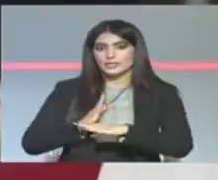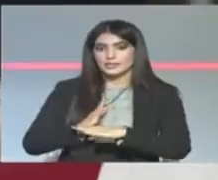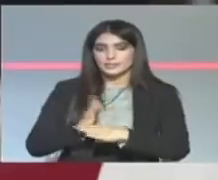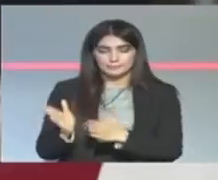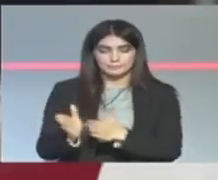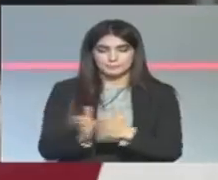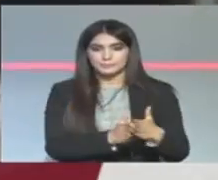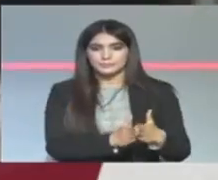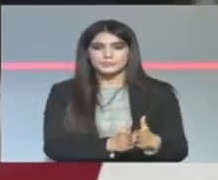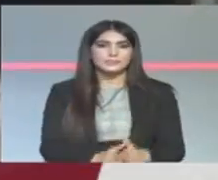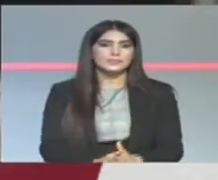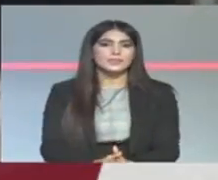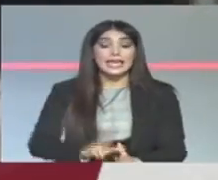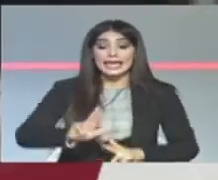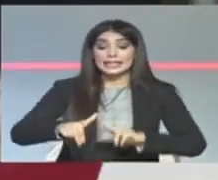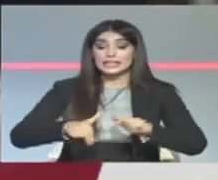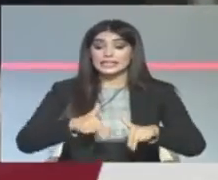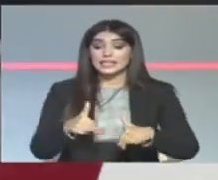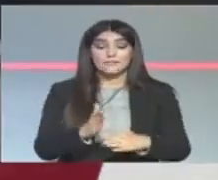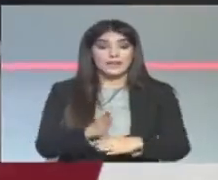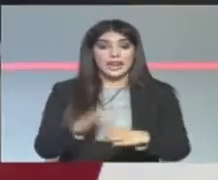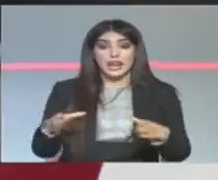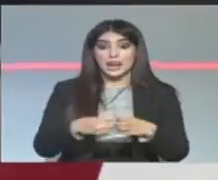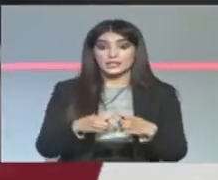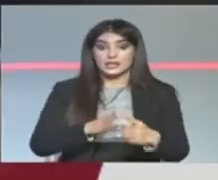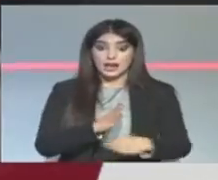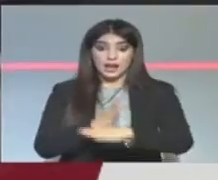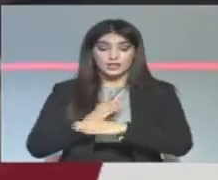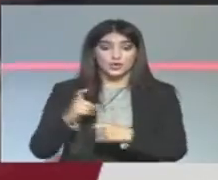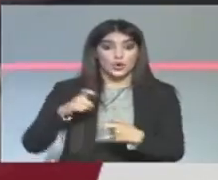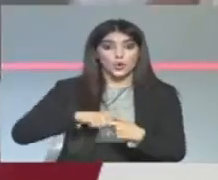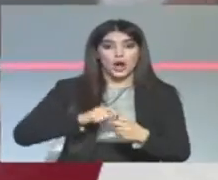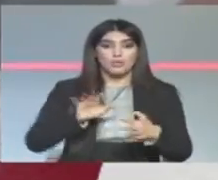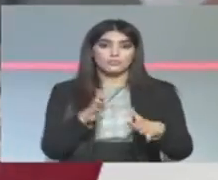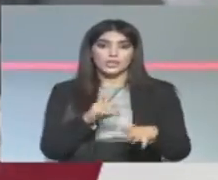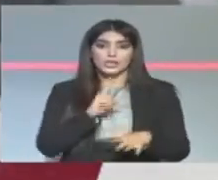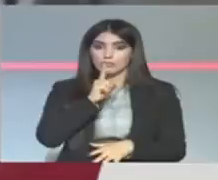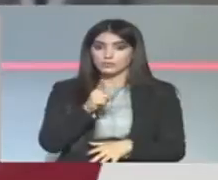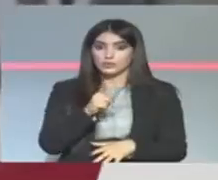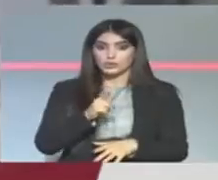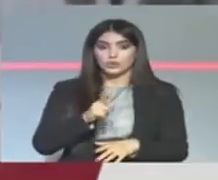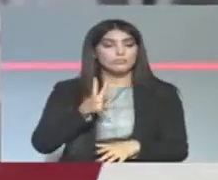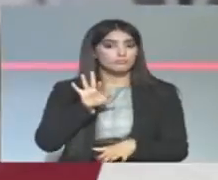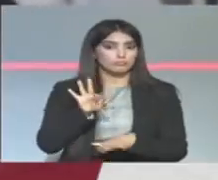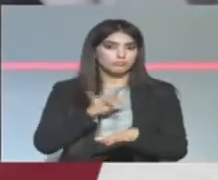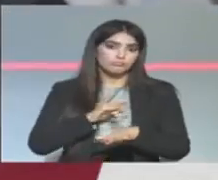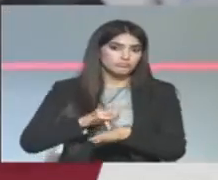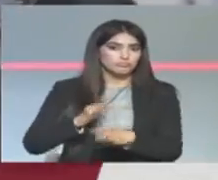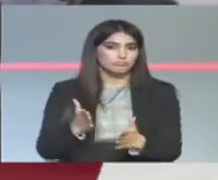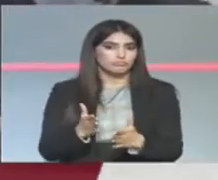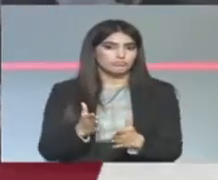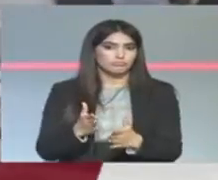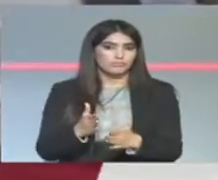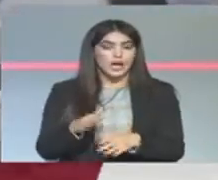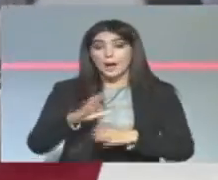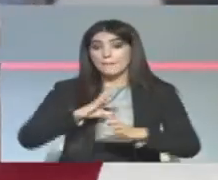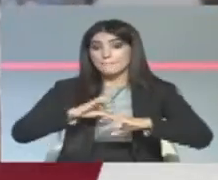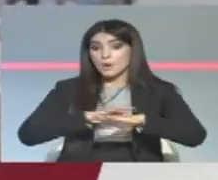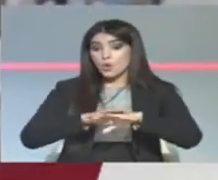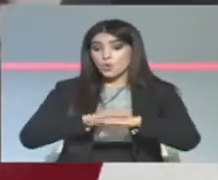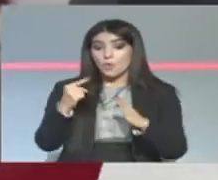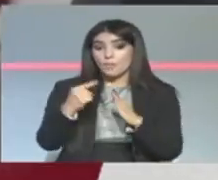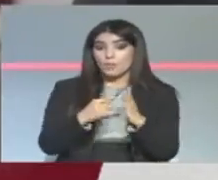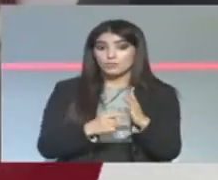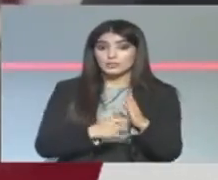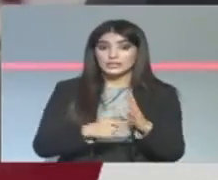هناك و اتفاق اللجنه العسكريه المشتركه قد يكون وفق التقديرات متوقعا على خلفيه تفاهمات سابقه بخصوص عده نقاط